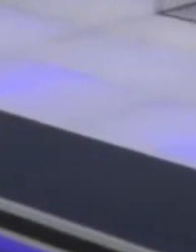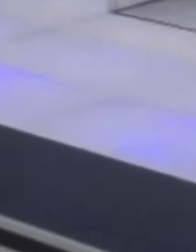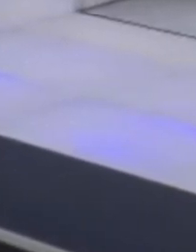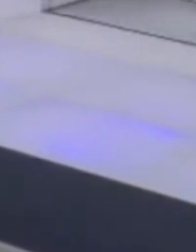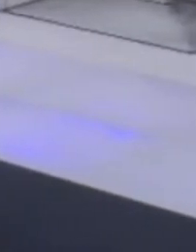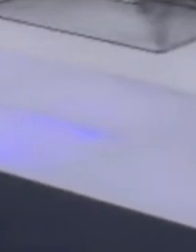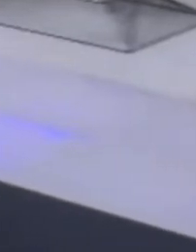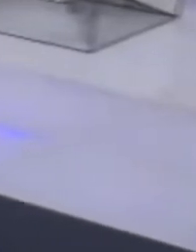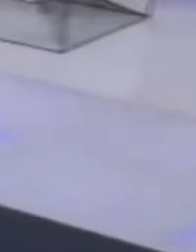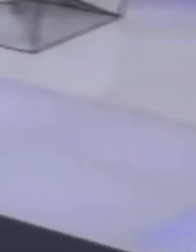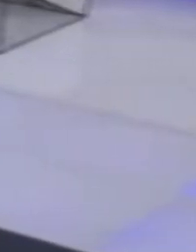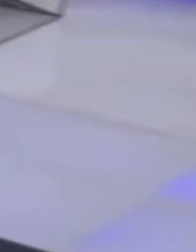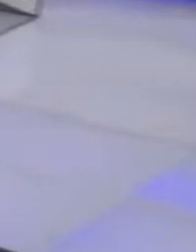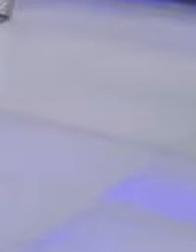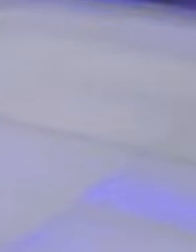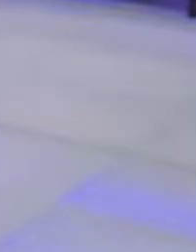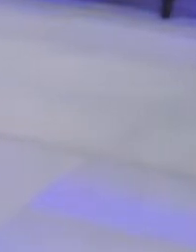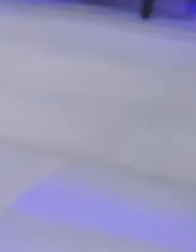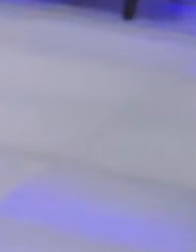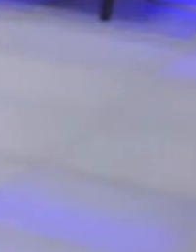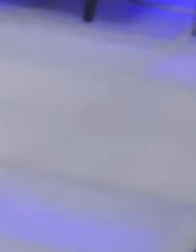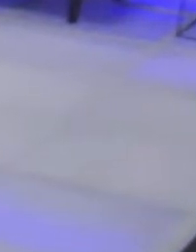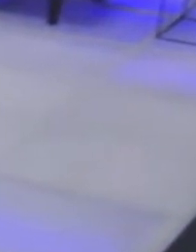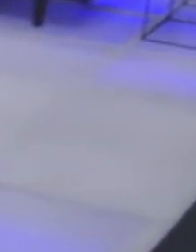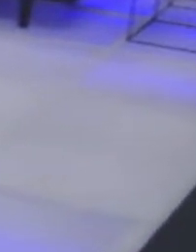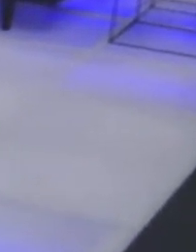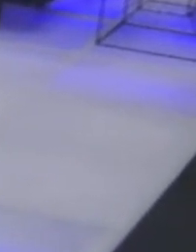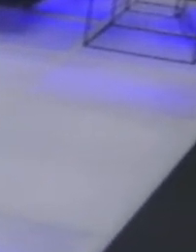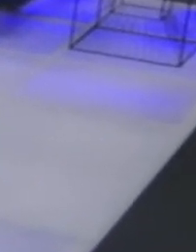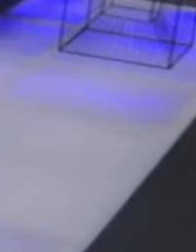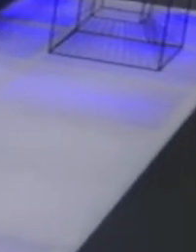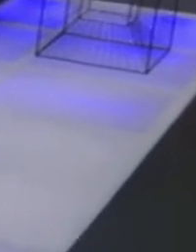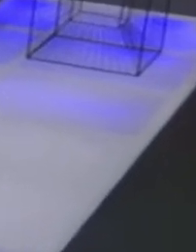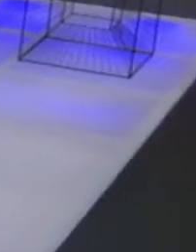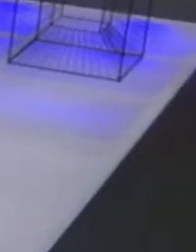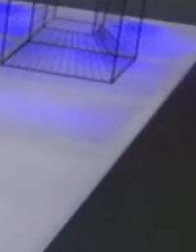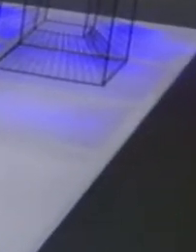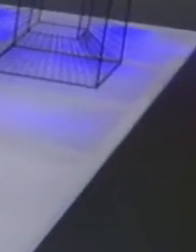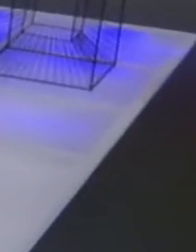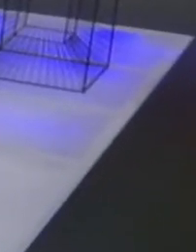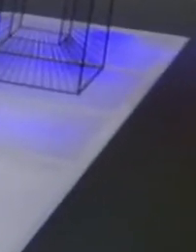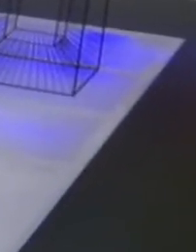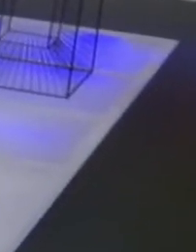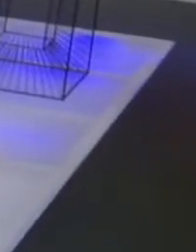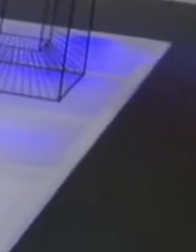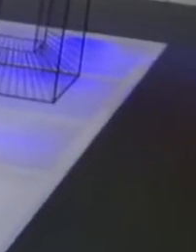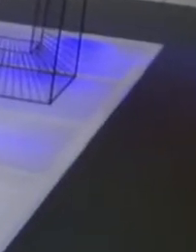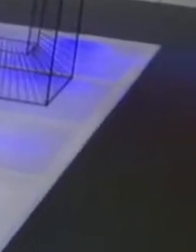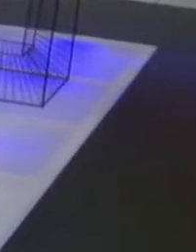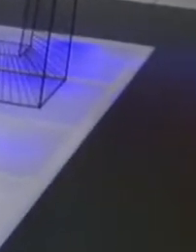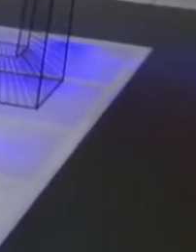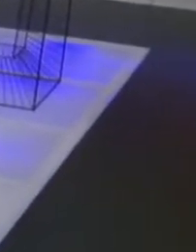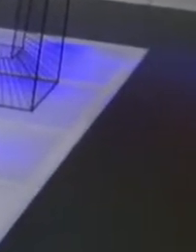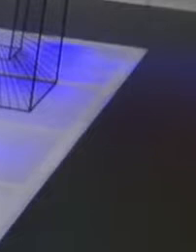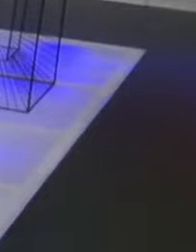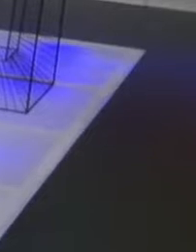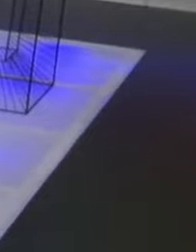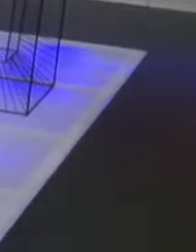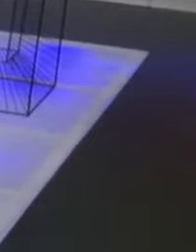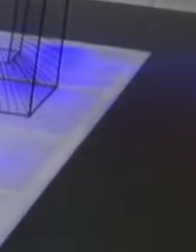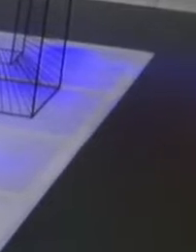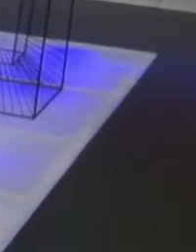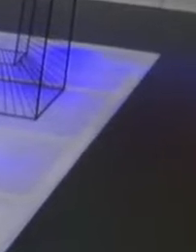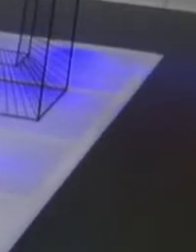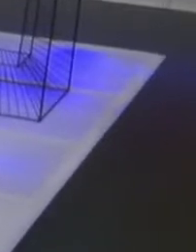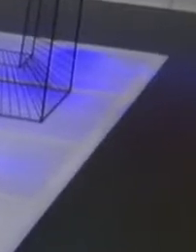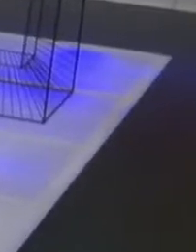Terima kasih Ridwan. Daripada penjagaan kesihatan tubuh badan, kita beralih kepada penjagaan kesihatan mental. Ini juga